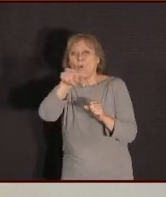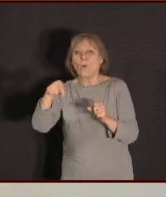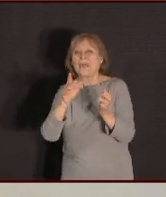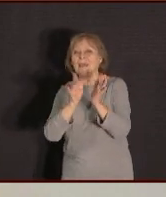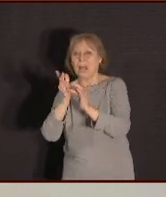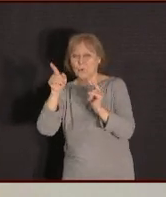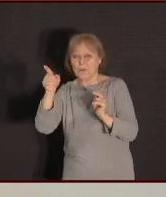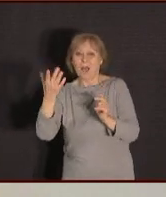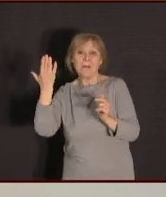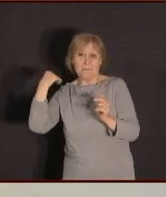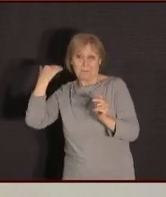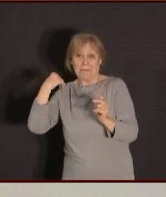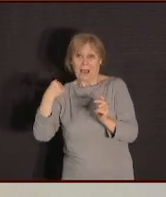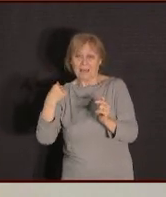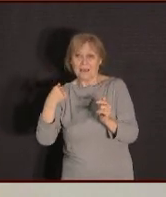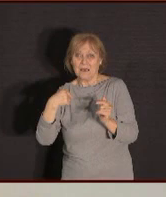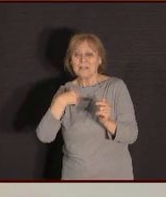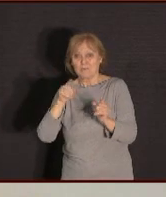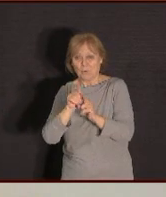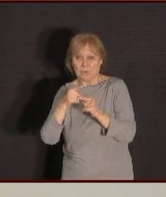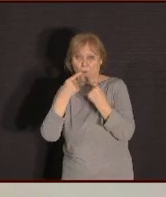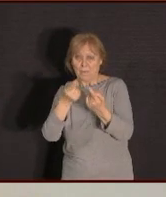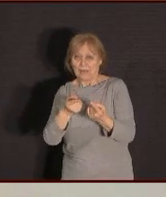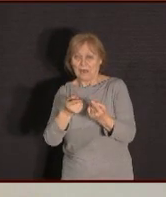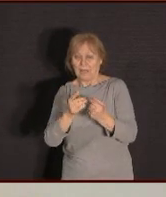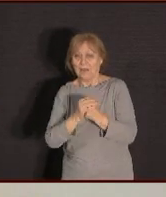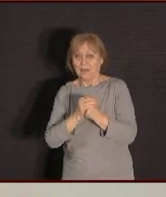naglušni, prej smo ga tudi omenili.